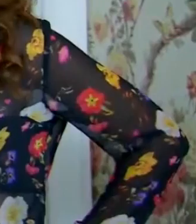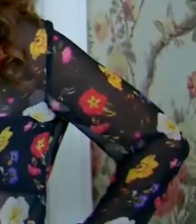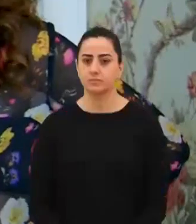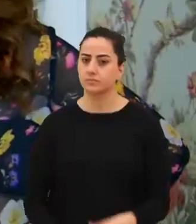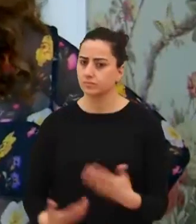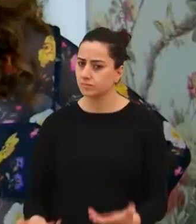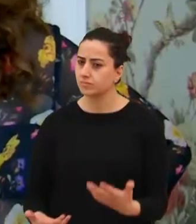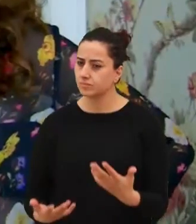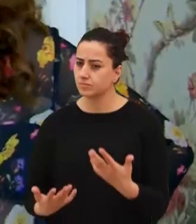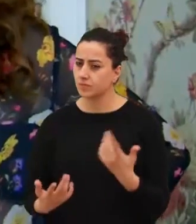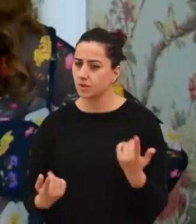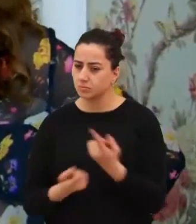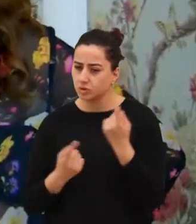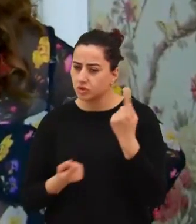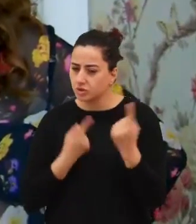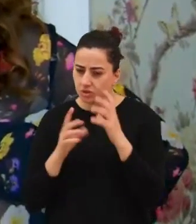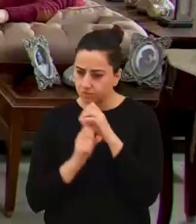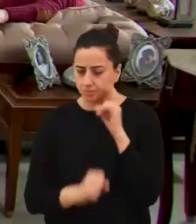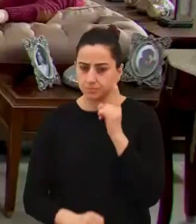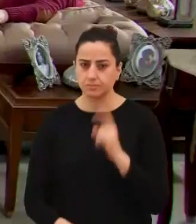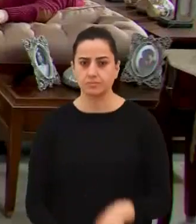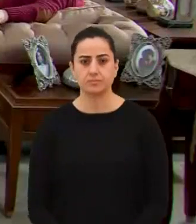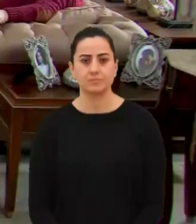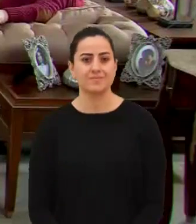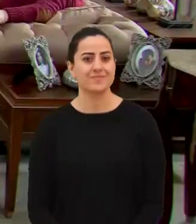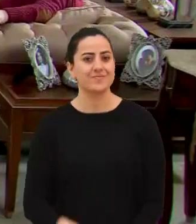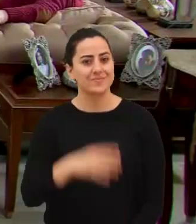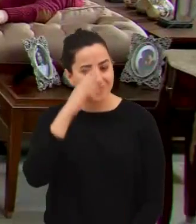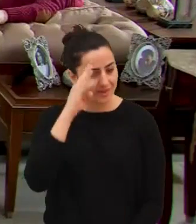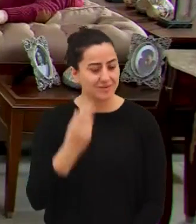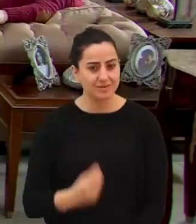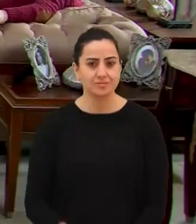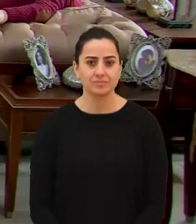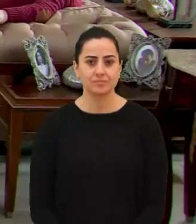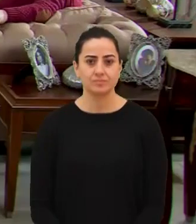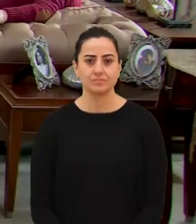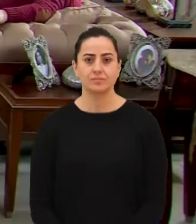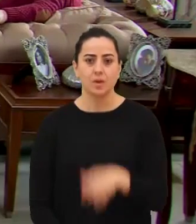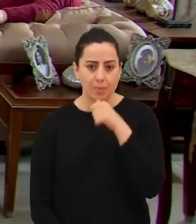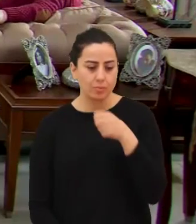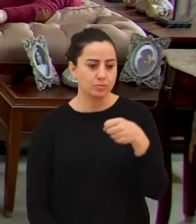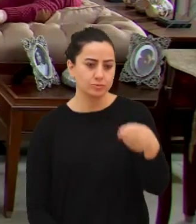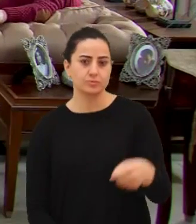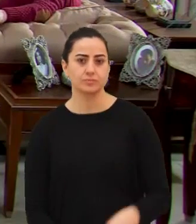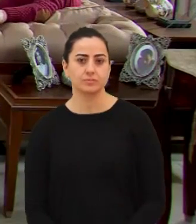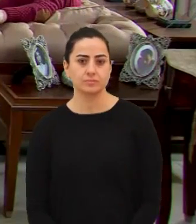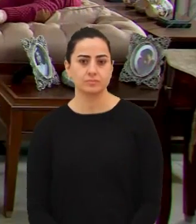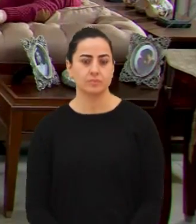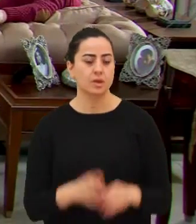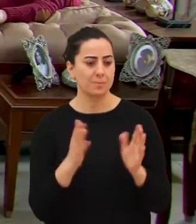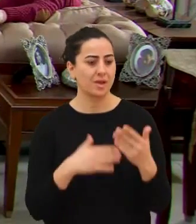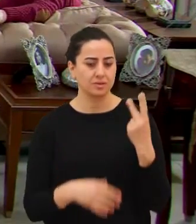Bir değil, bir sürü işin peşindesin ha? Merhabalar. Merhabalar. Hoş geldin. Babacığım buyurun.